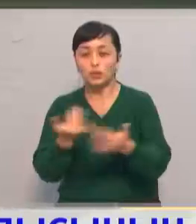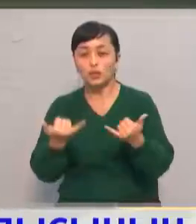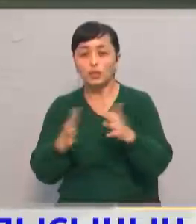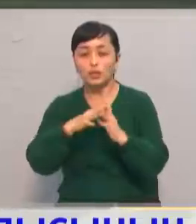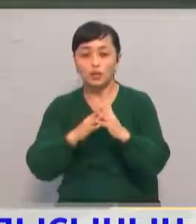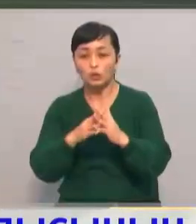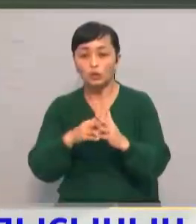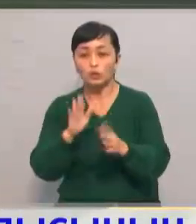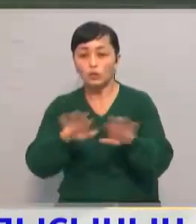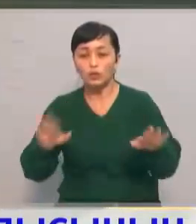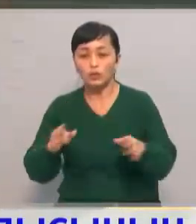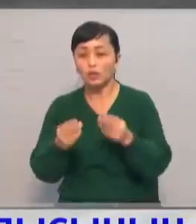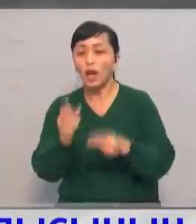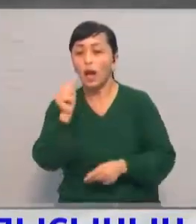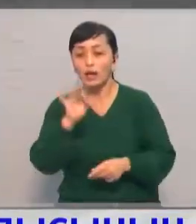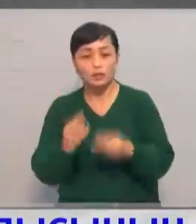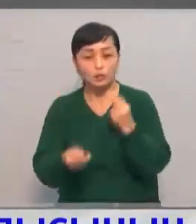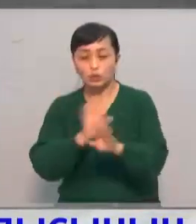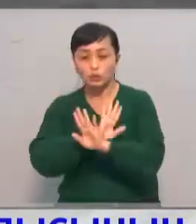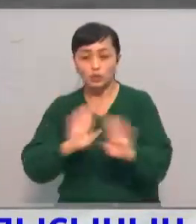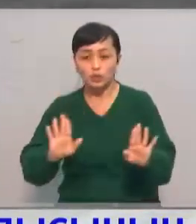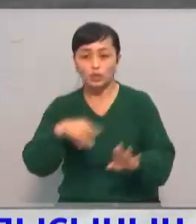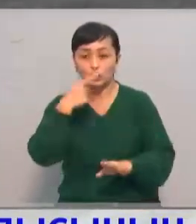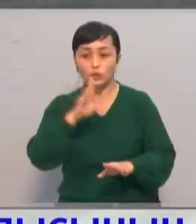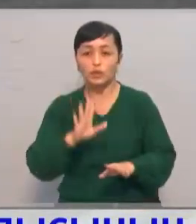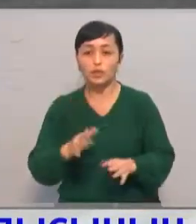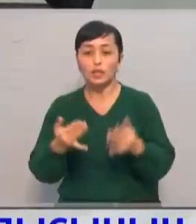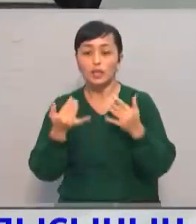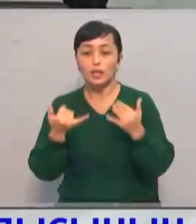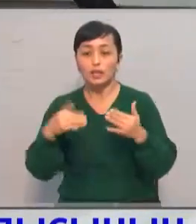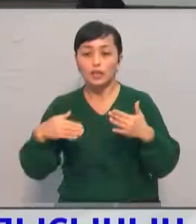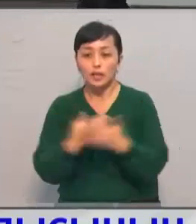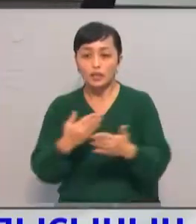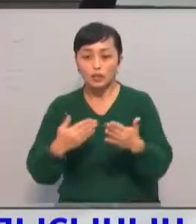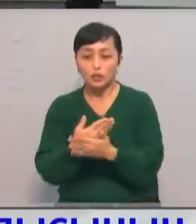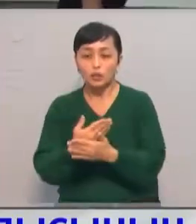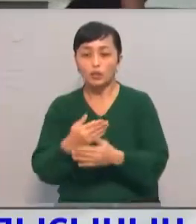балалар асық ойнамайды. Осы ретте спорт мамандары көне спортымызды қайта өркендету үшін жаңаша